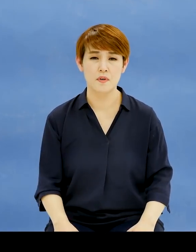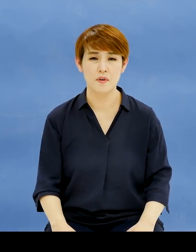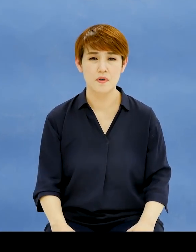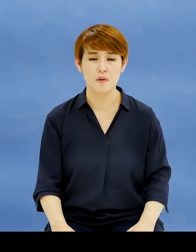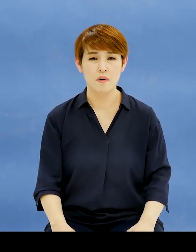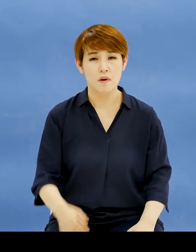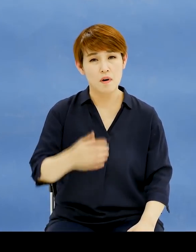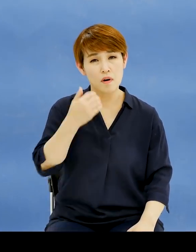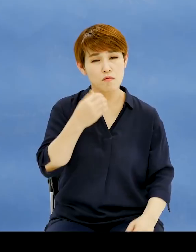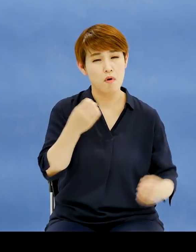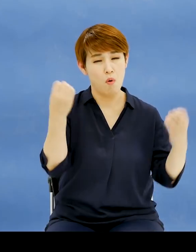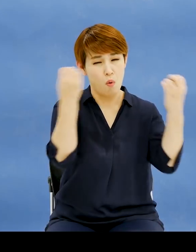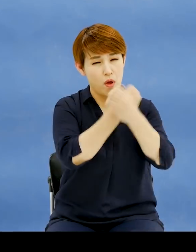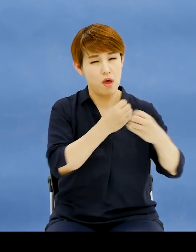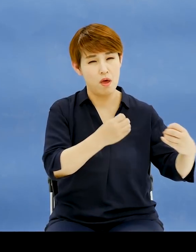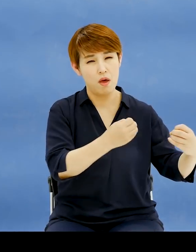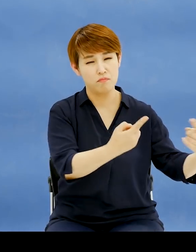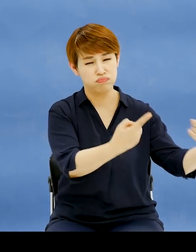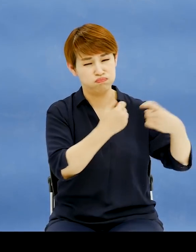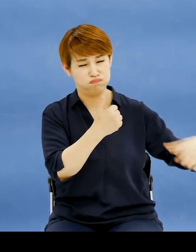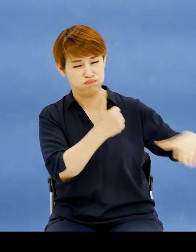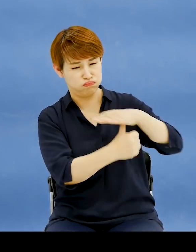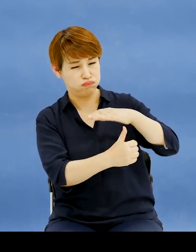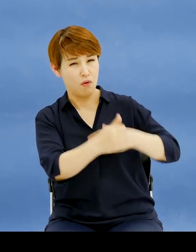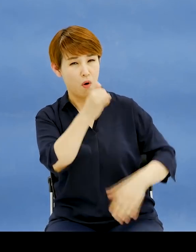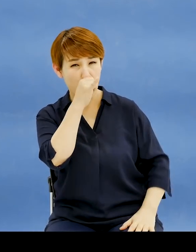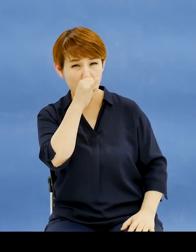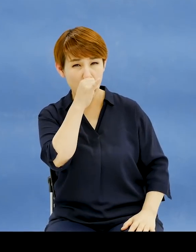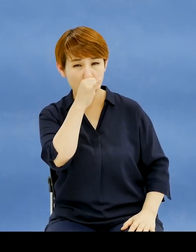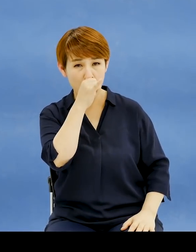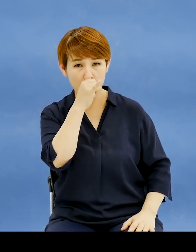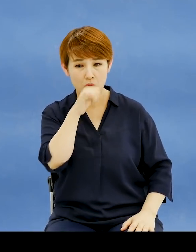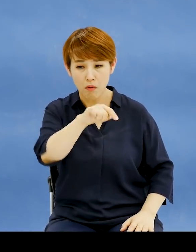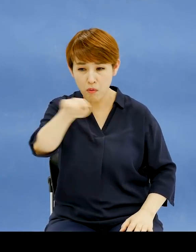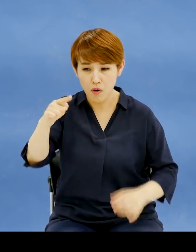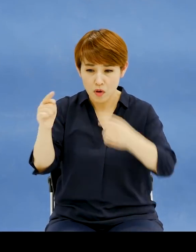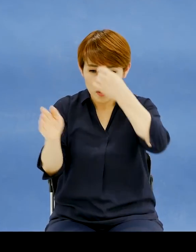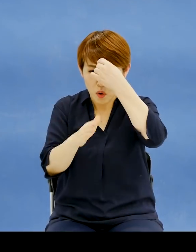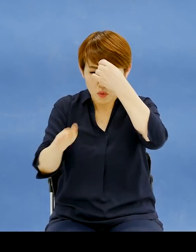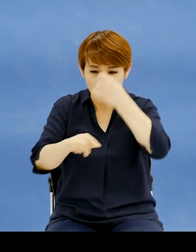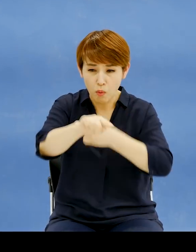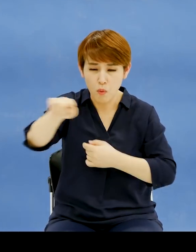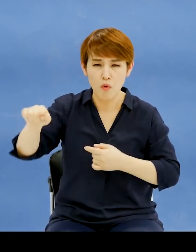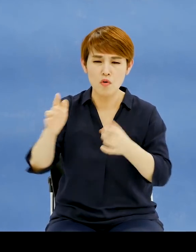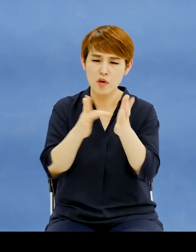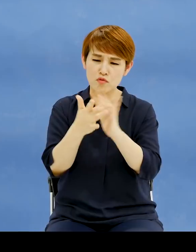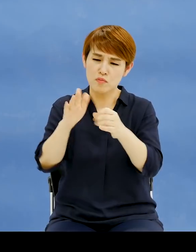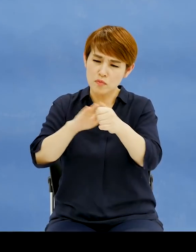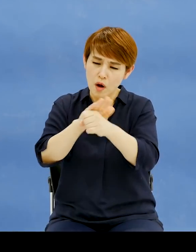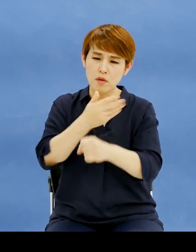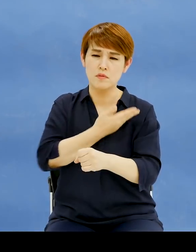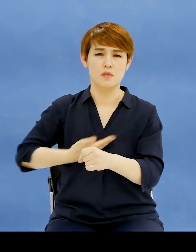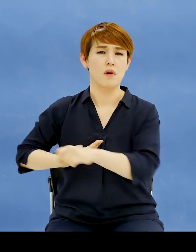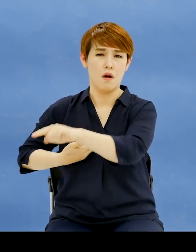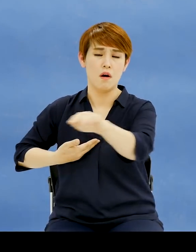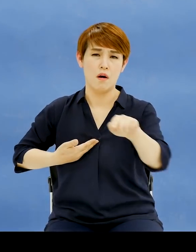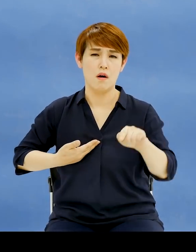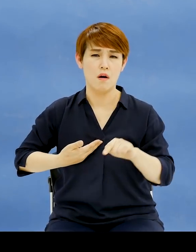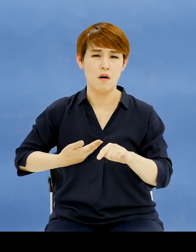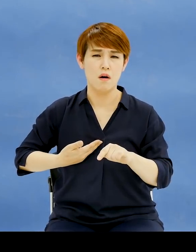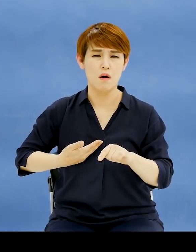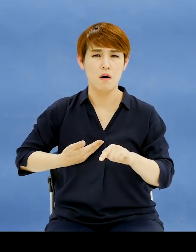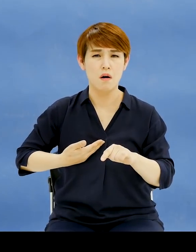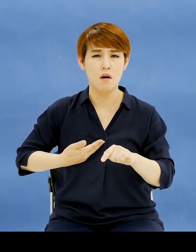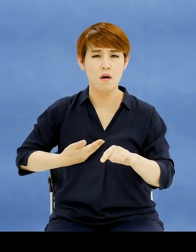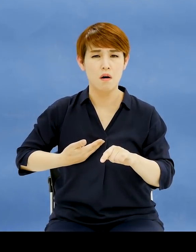보세요. 우리가 이렇게 공격을 받으면 우리 공동체는 우리 성도님들은 예수님 사랑하고 예수님